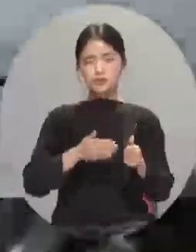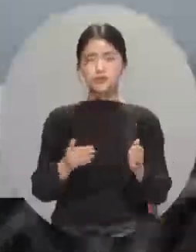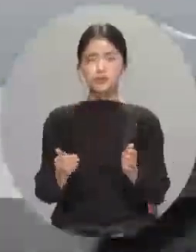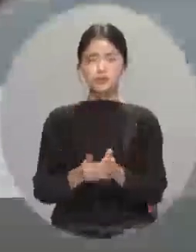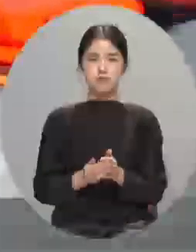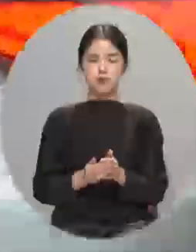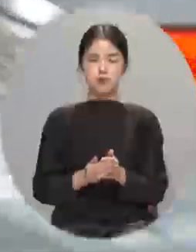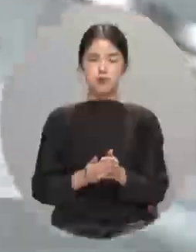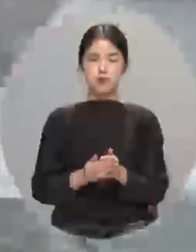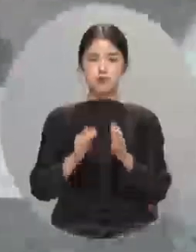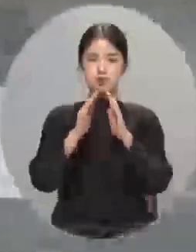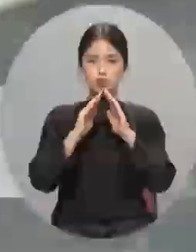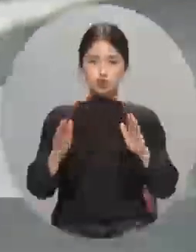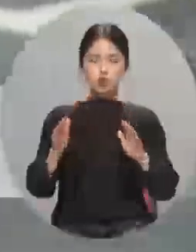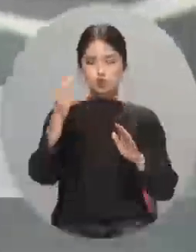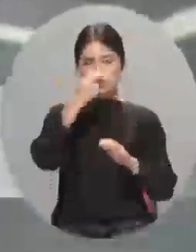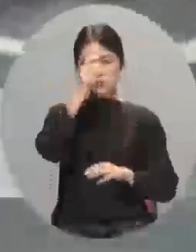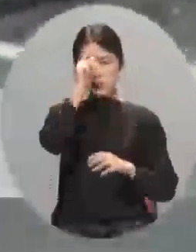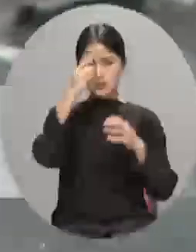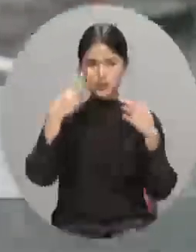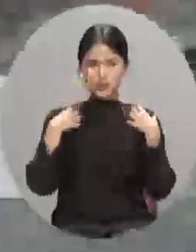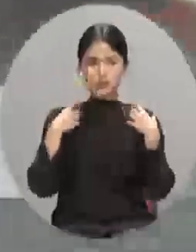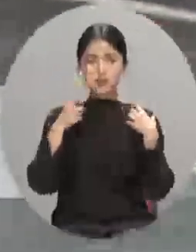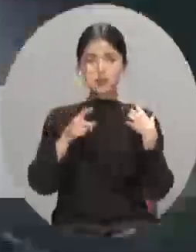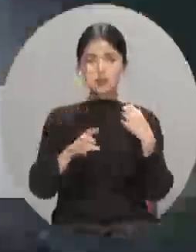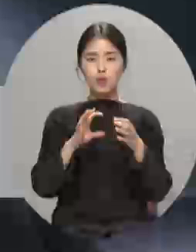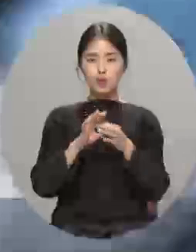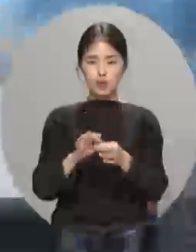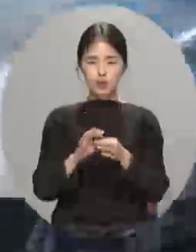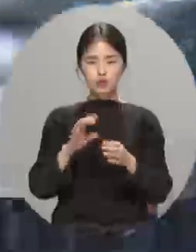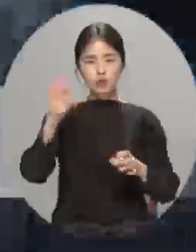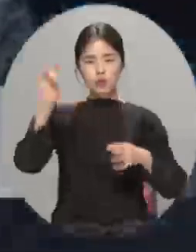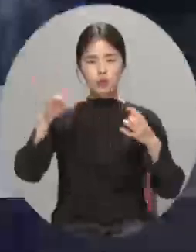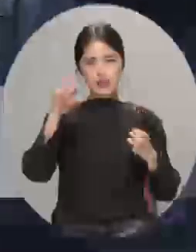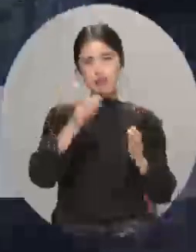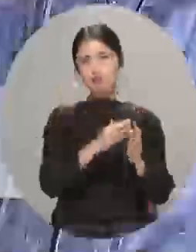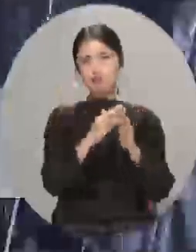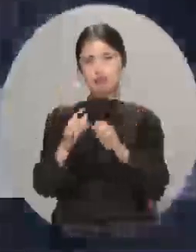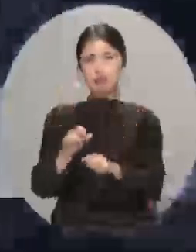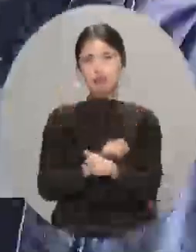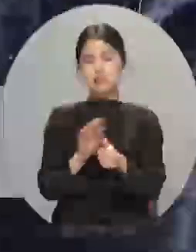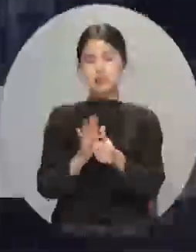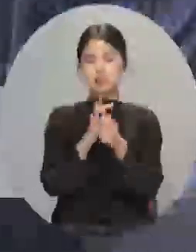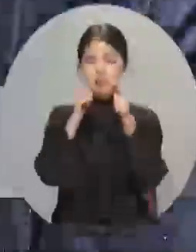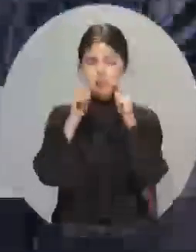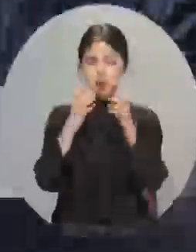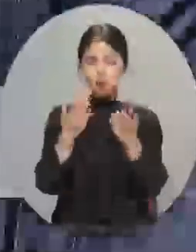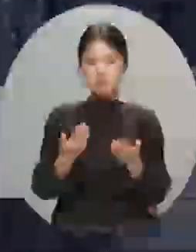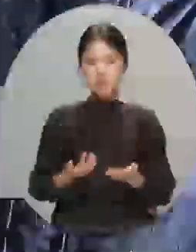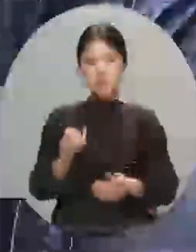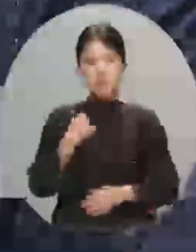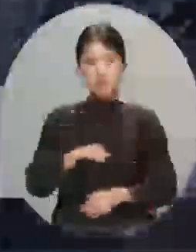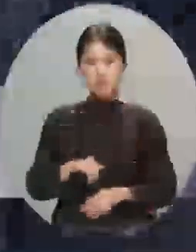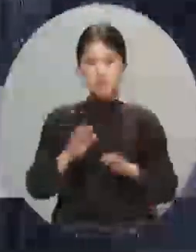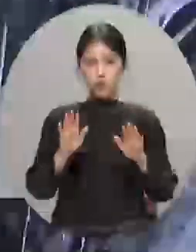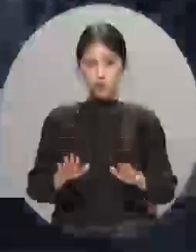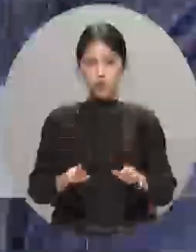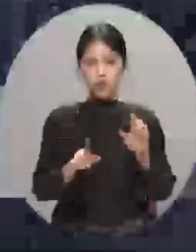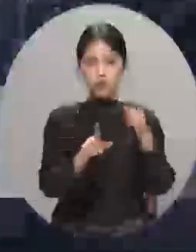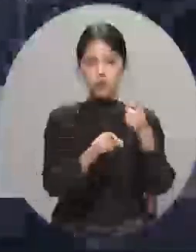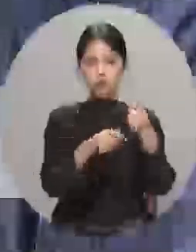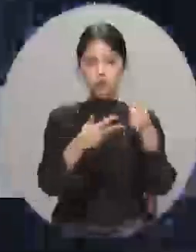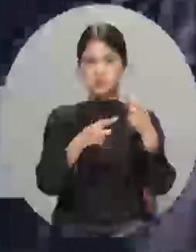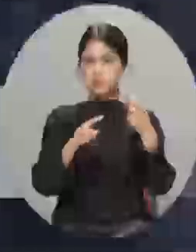전주지방 검찰청은 문전 대통령 수사와 관련해 태국 이주 특해 의혹을 받고 있는 다이어 씨에게 오는 7일에서 8일 중